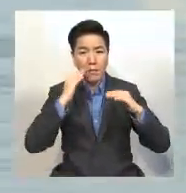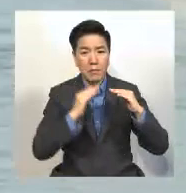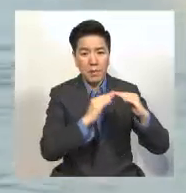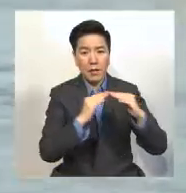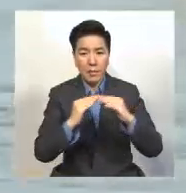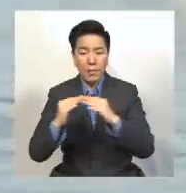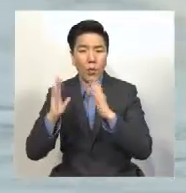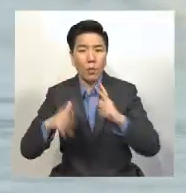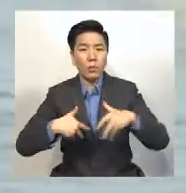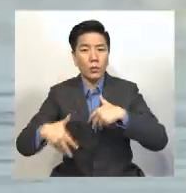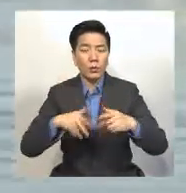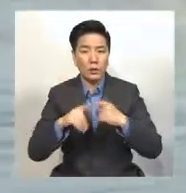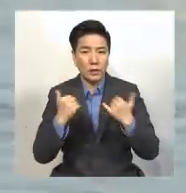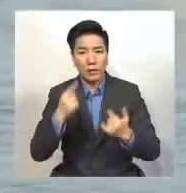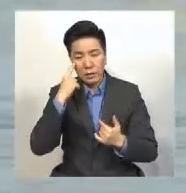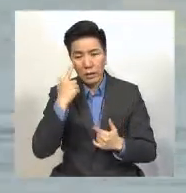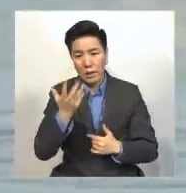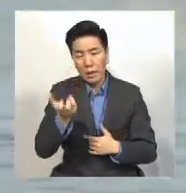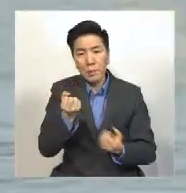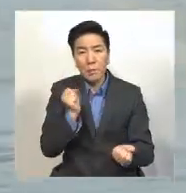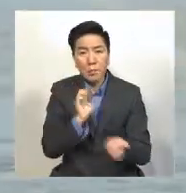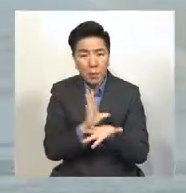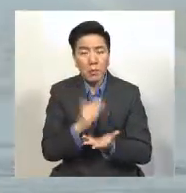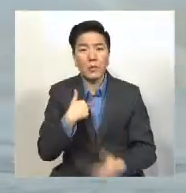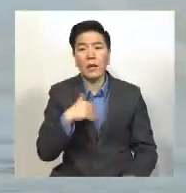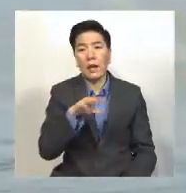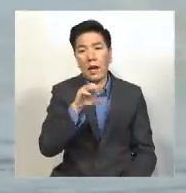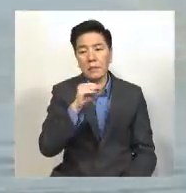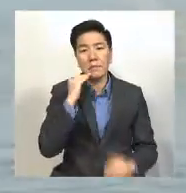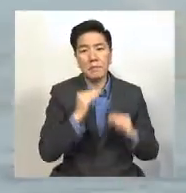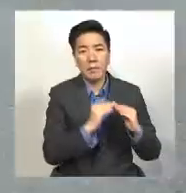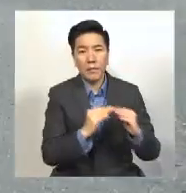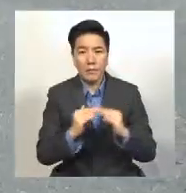นของพี่น้องประชาชนในพื้นที่ได้รับผลกระทบไปแล้ว50หลังคาเรือนนะครับ